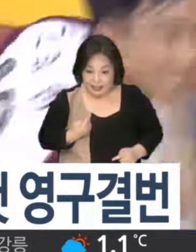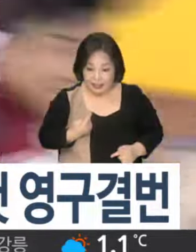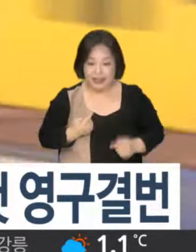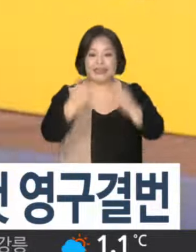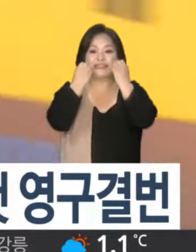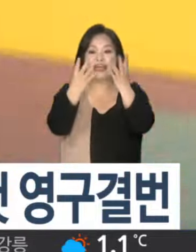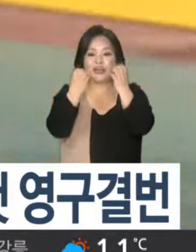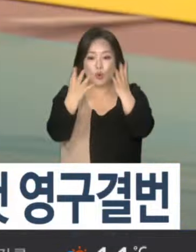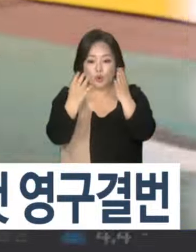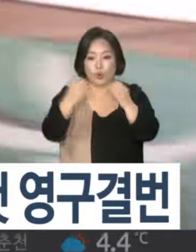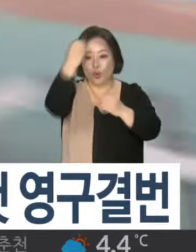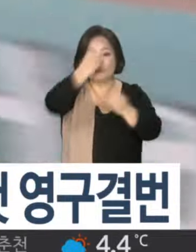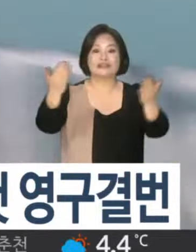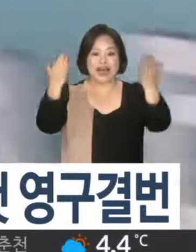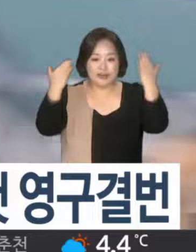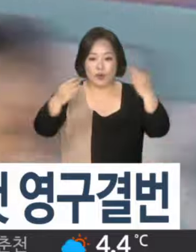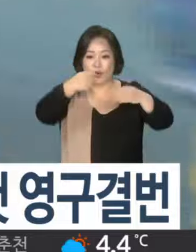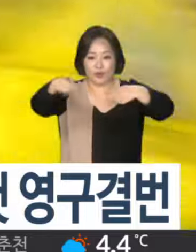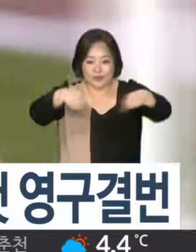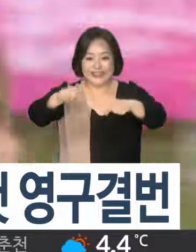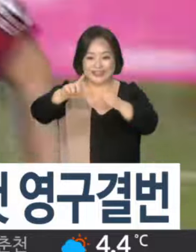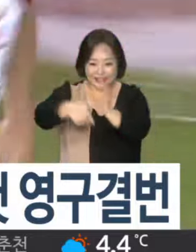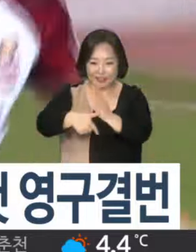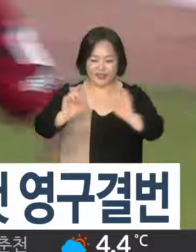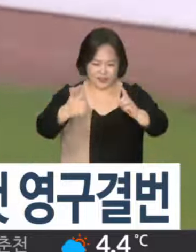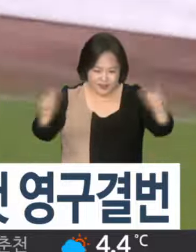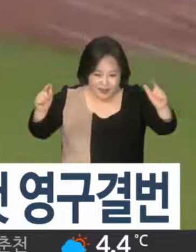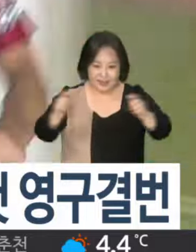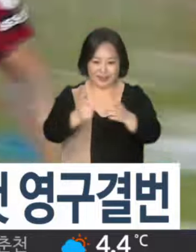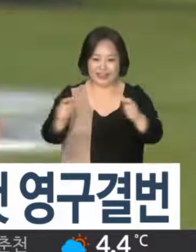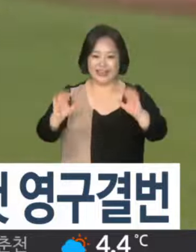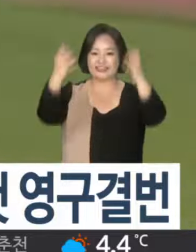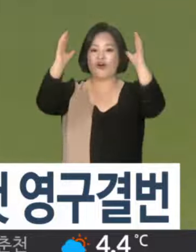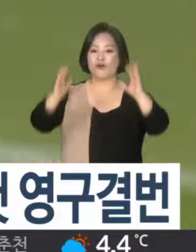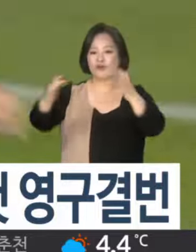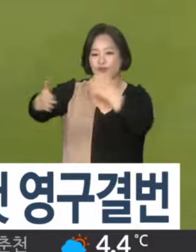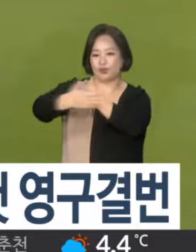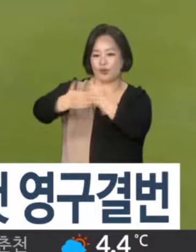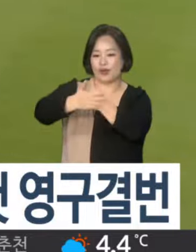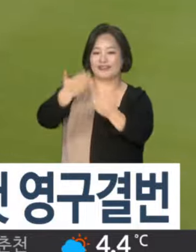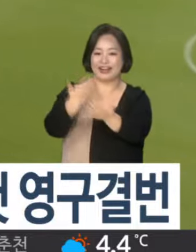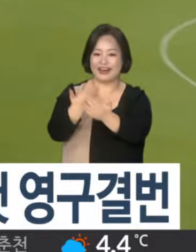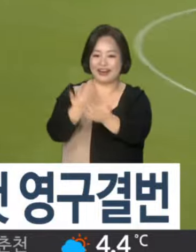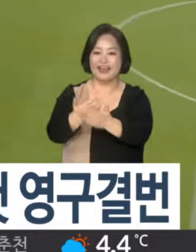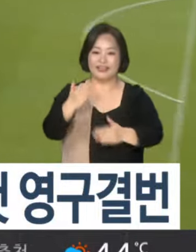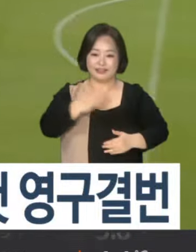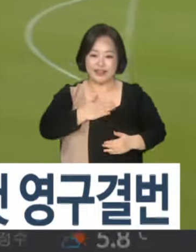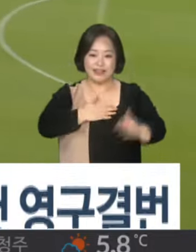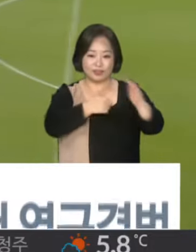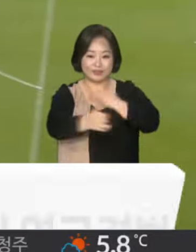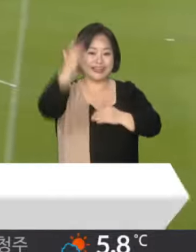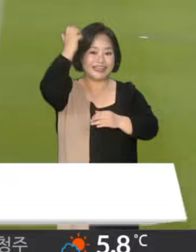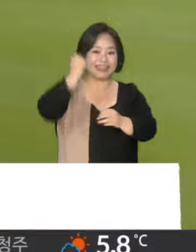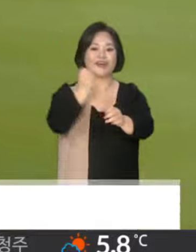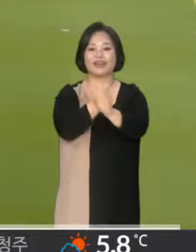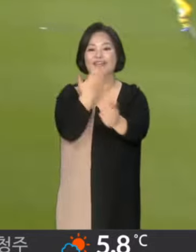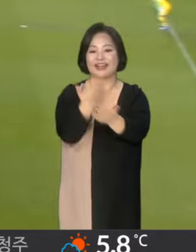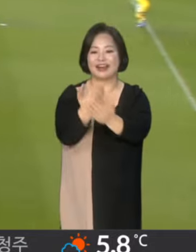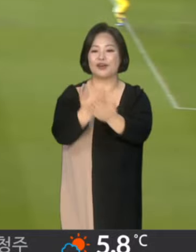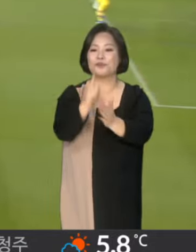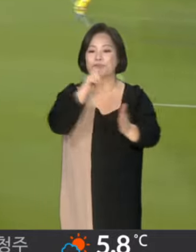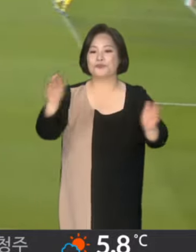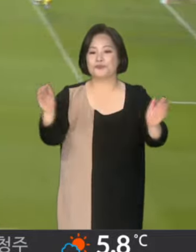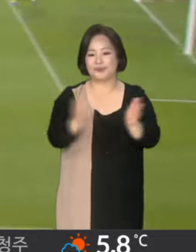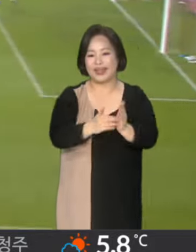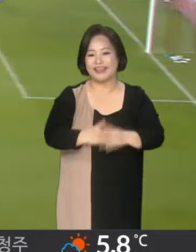다른 다른 길에도 많은 격려와 성원을 보내주면 기쁠 것 같다며 고요한이 선수 또한 기억해 주길 바란다는 은퇴